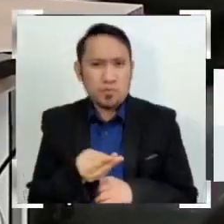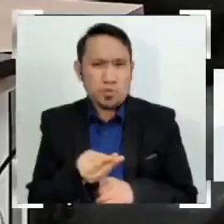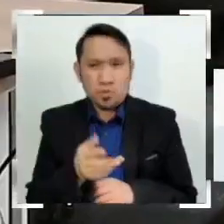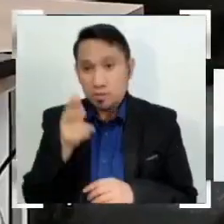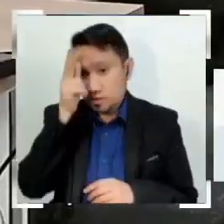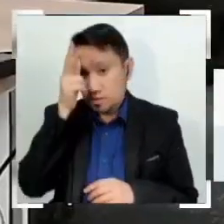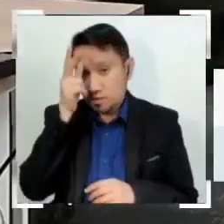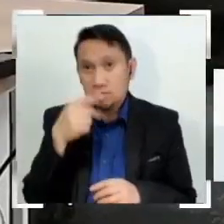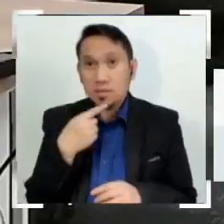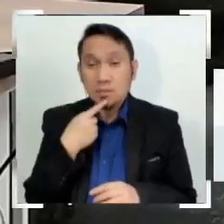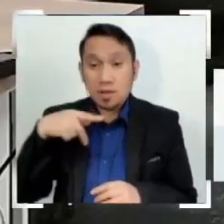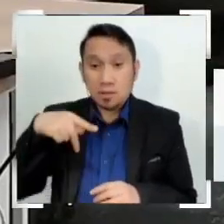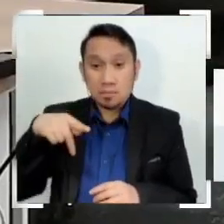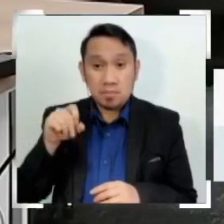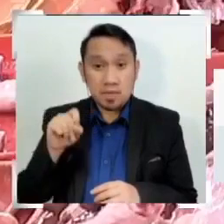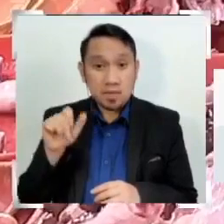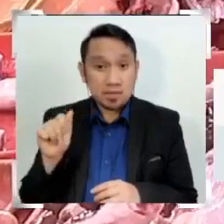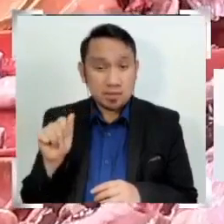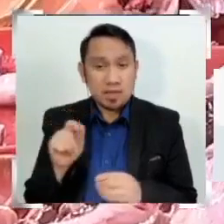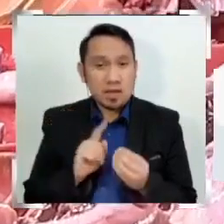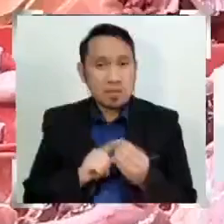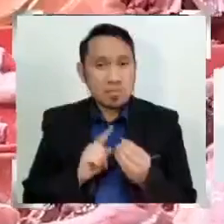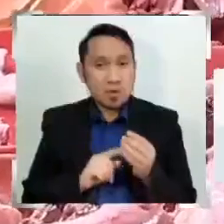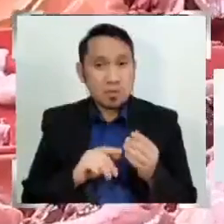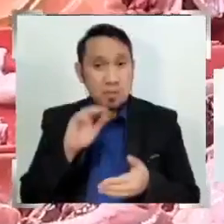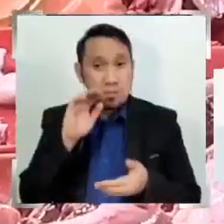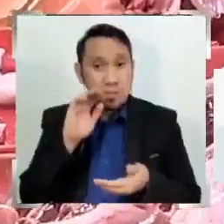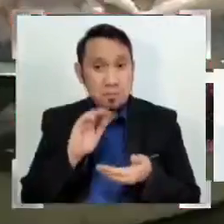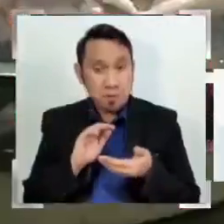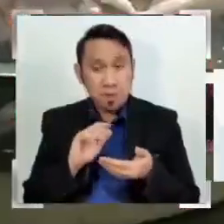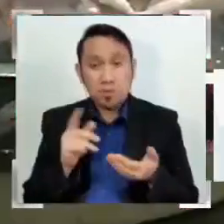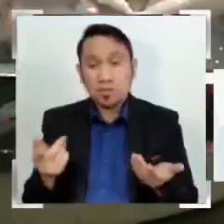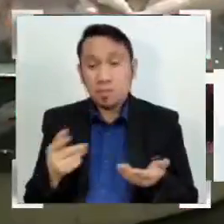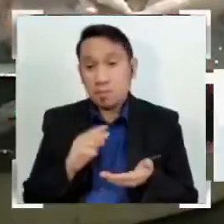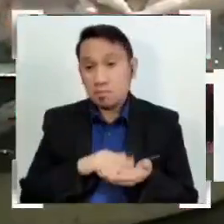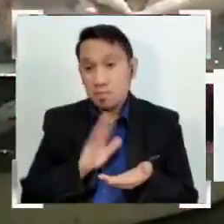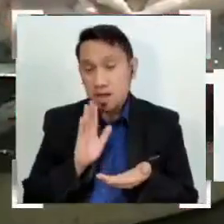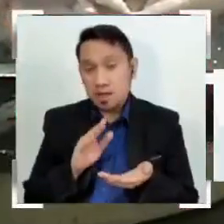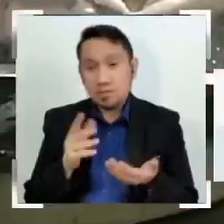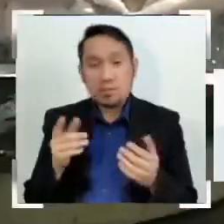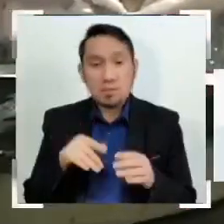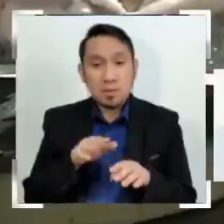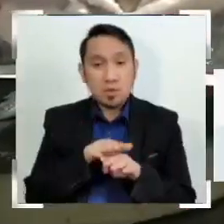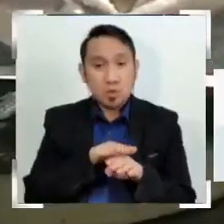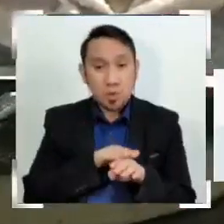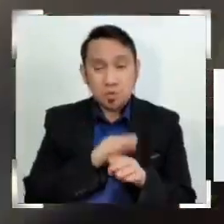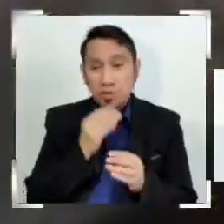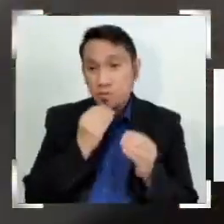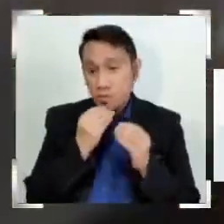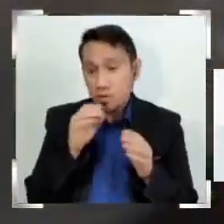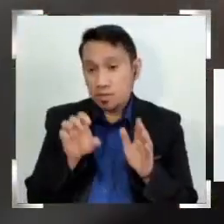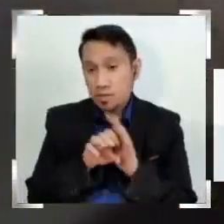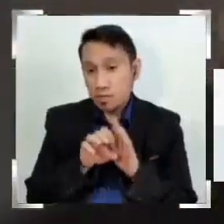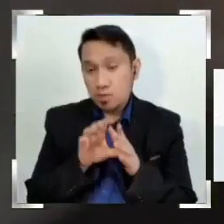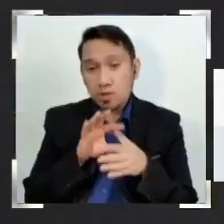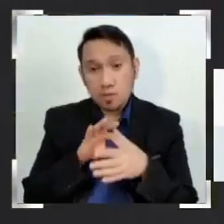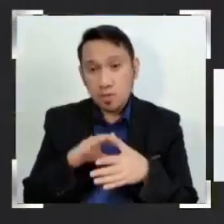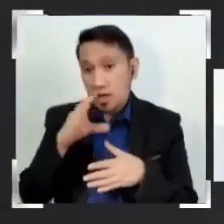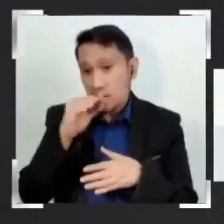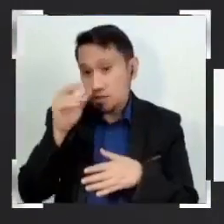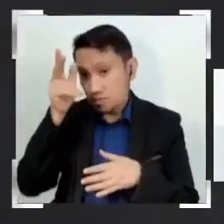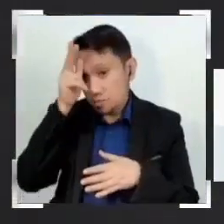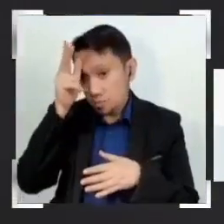PSA, pangunahing dahilan sa pagbaba ng inflation rate ang pagbagal sa pagmahal ng pagkain, partikular sa karne tulad ng manok at mga inuming